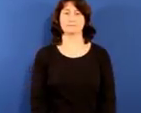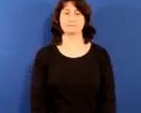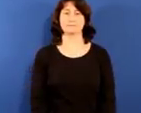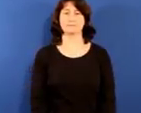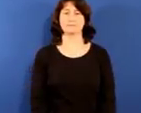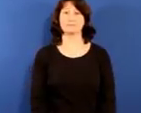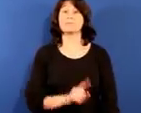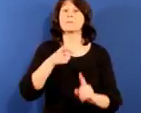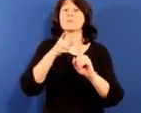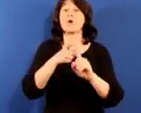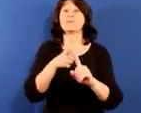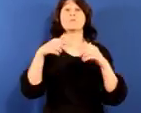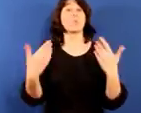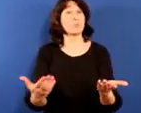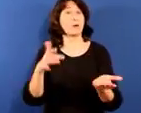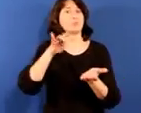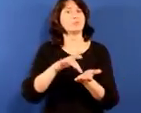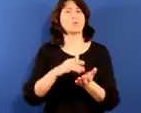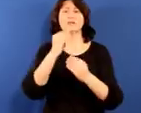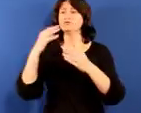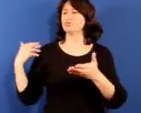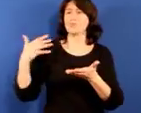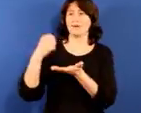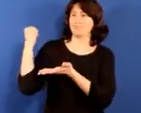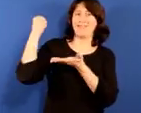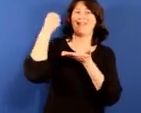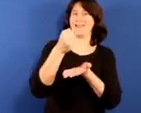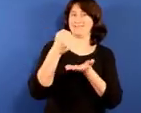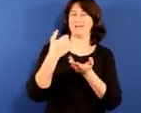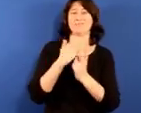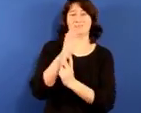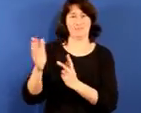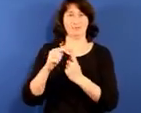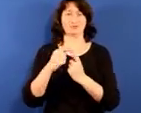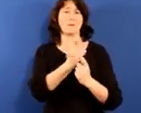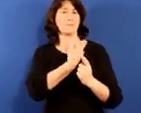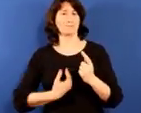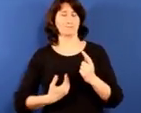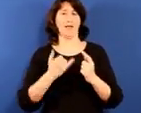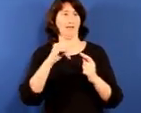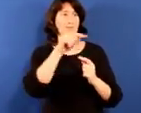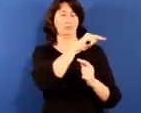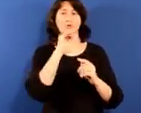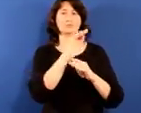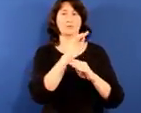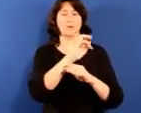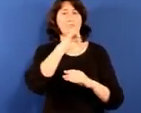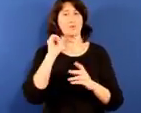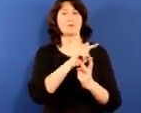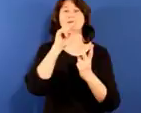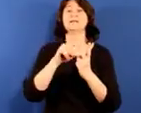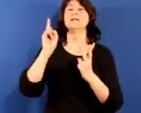egiten zuten familiak bizi ziren etxeak erakutsi nahi zaizkio. Kulturako Foru Diputatuak Miren Josune Aristondok